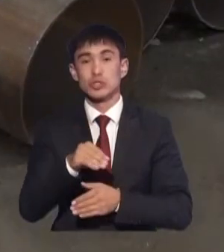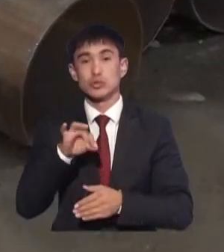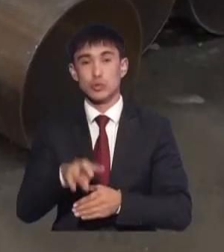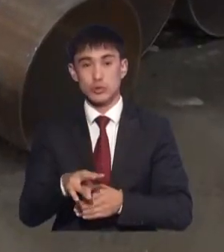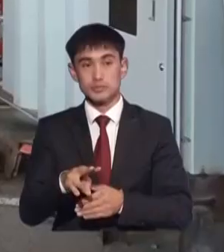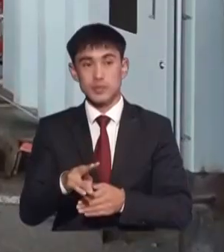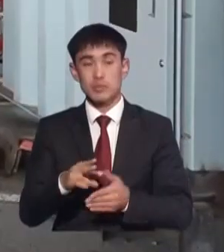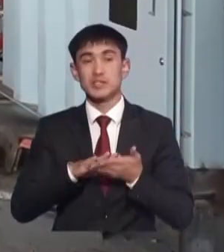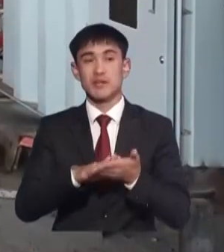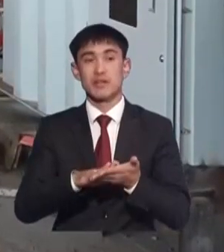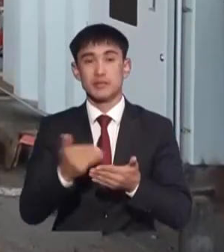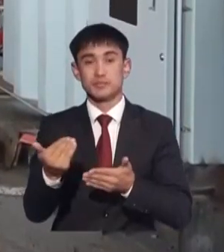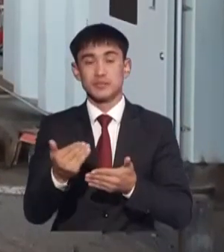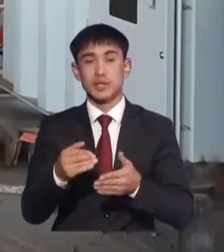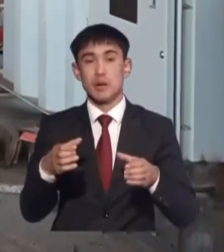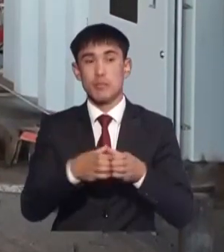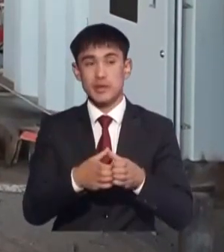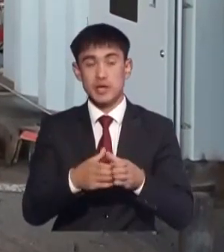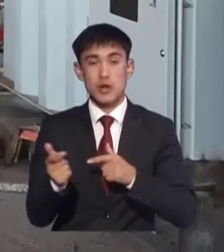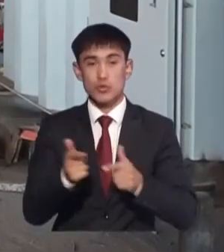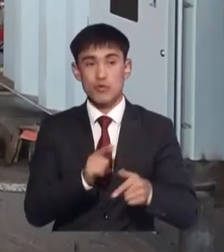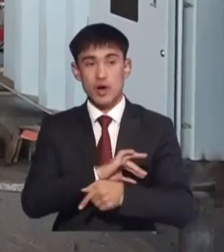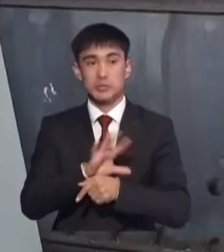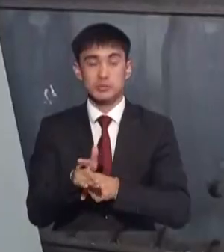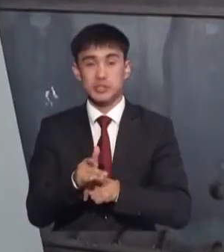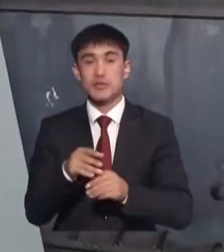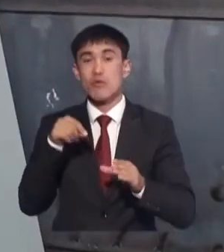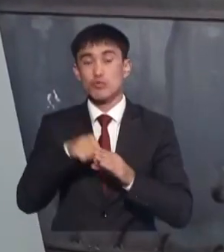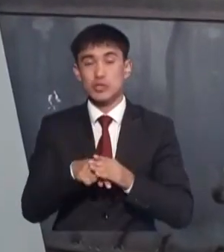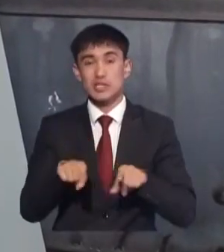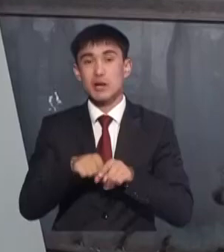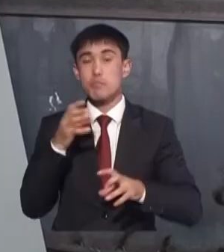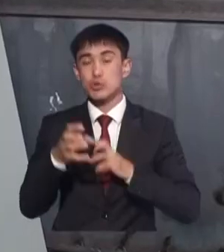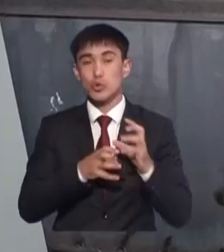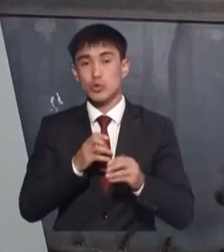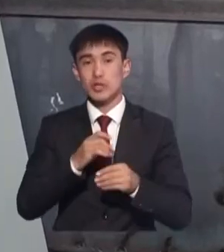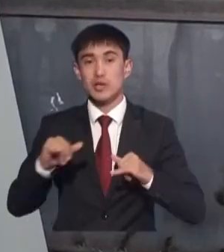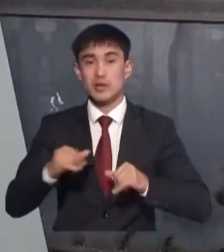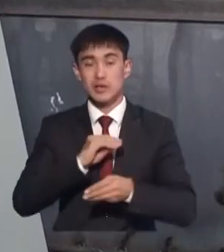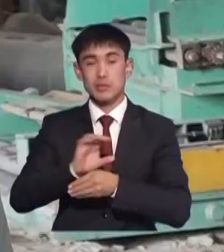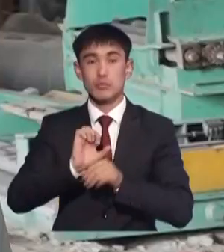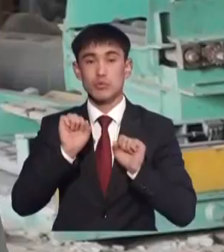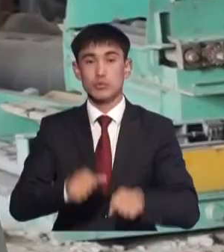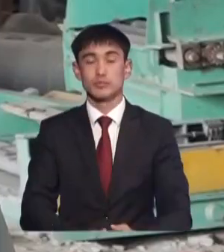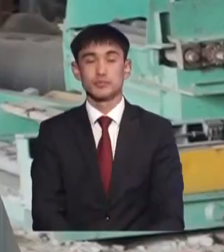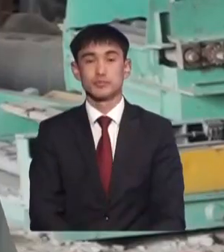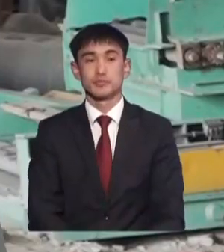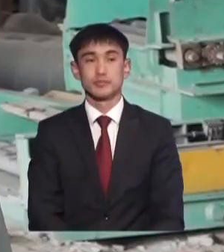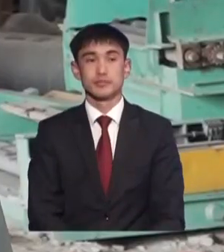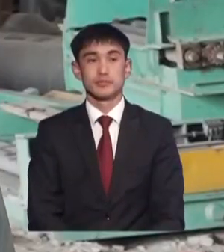тонн. По заявлению представителей компании, они готовы охватить как внутренние, так и международные рынки.